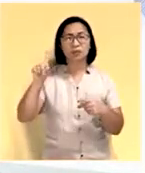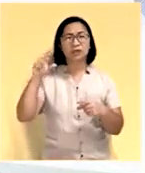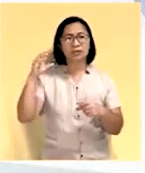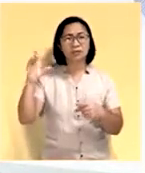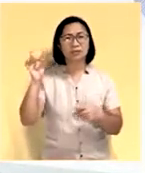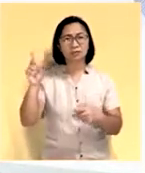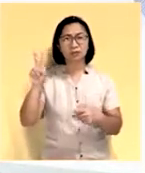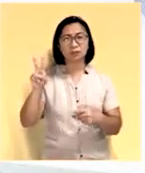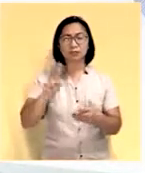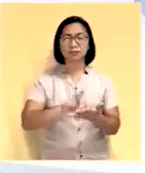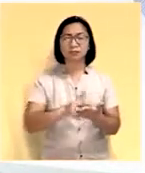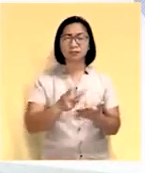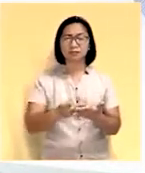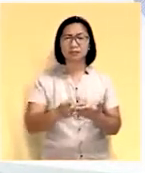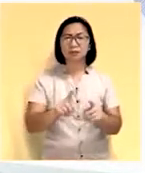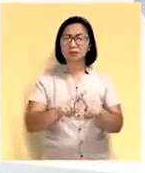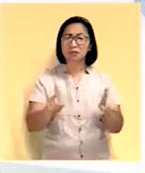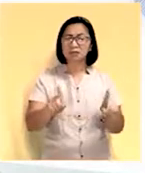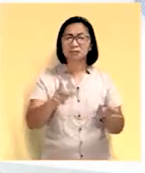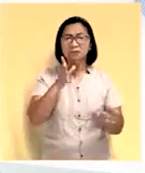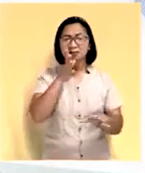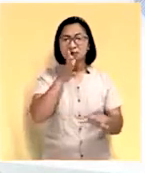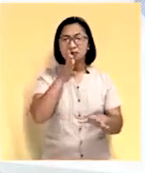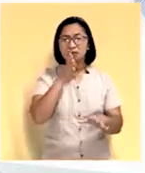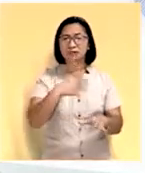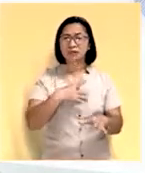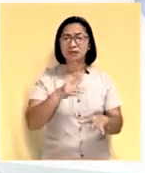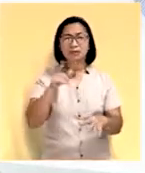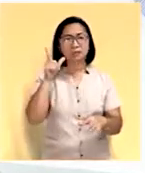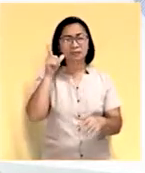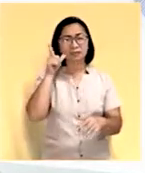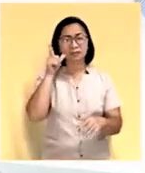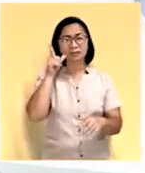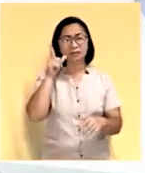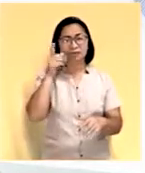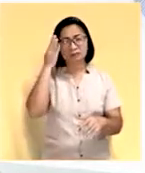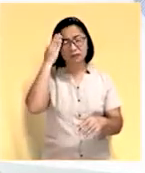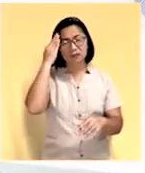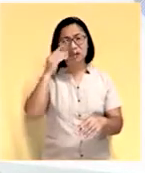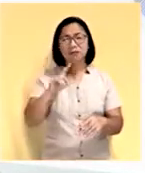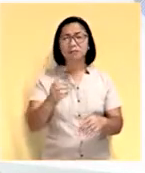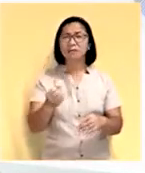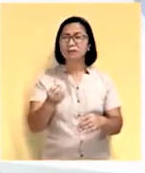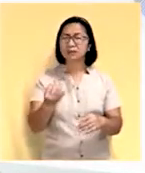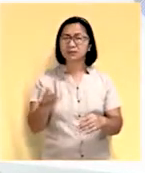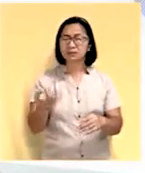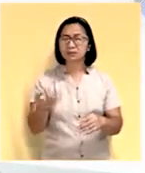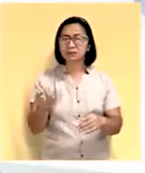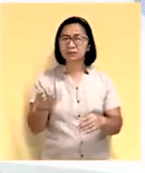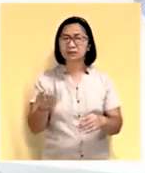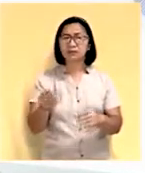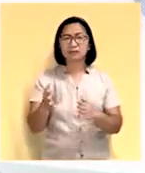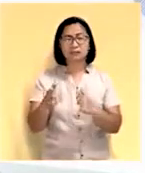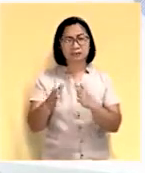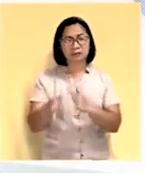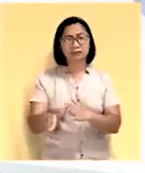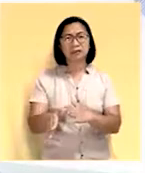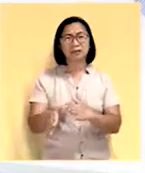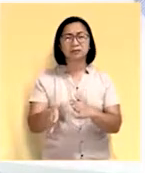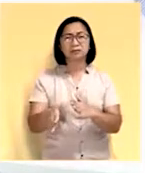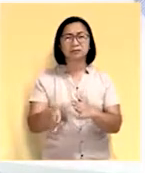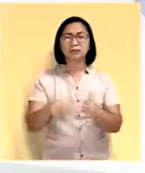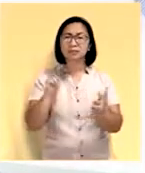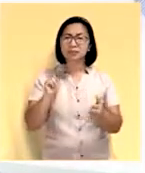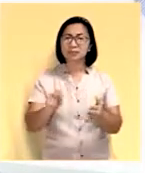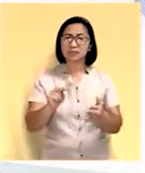182 pages. Kaso, Inay, gusto pong malaman ni Lina kung ilan pa ang natitirang pahina ng